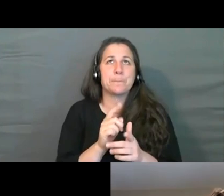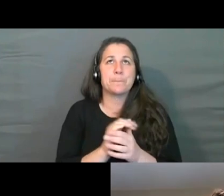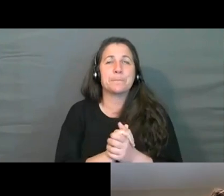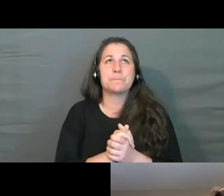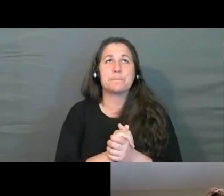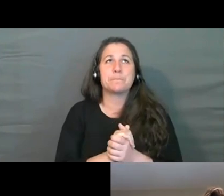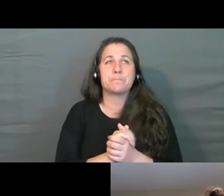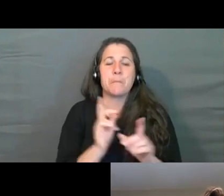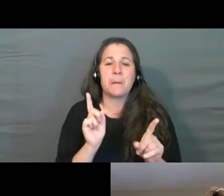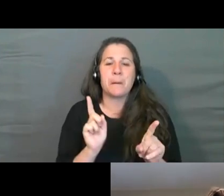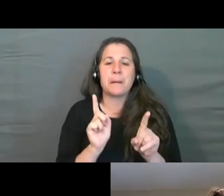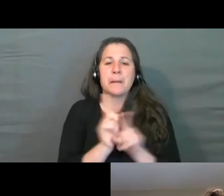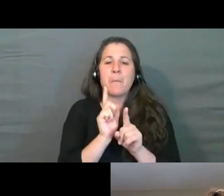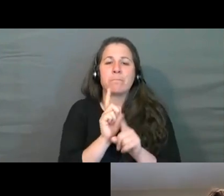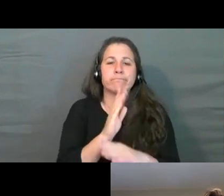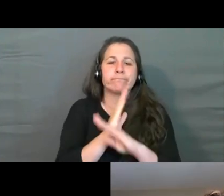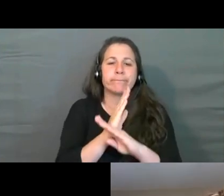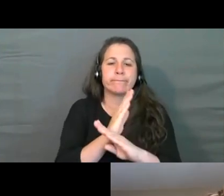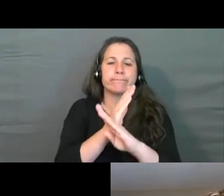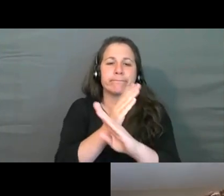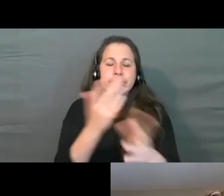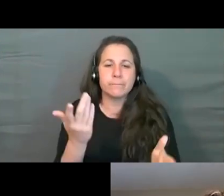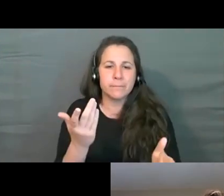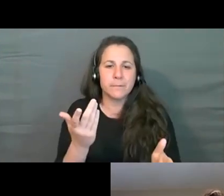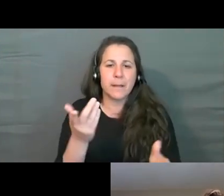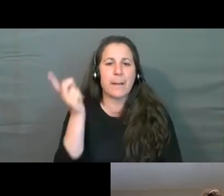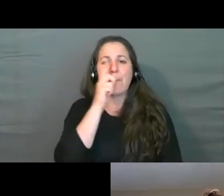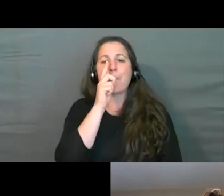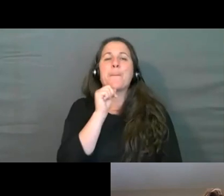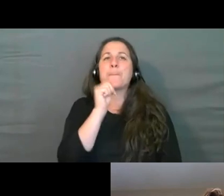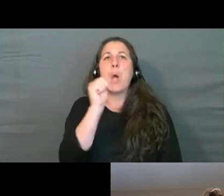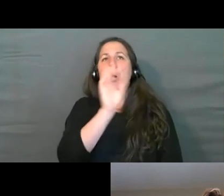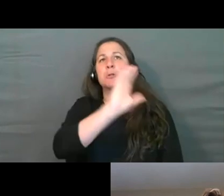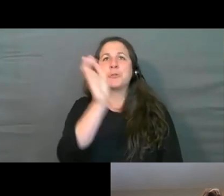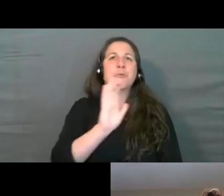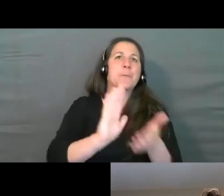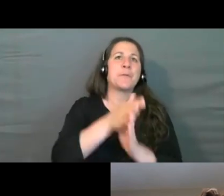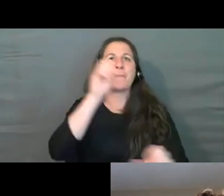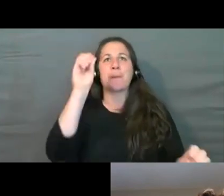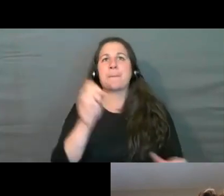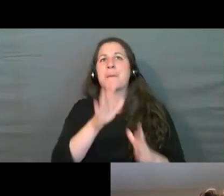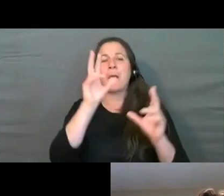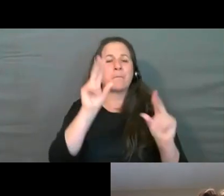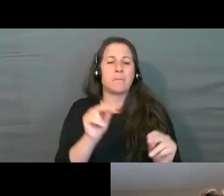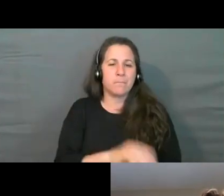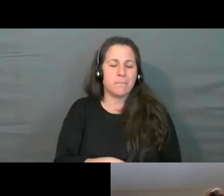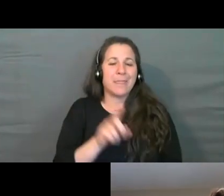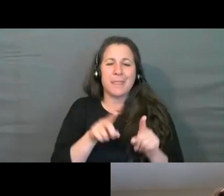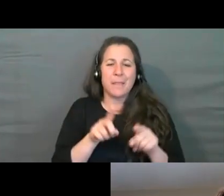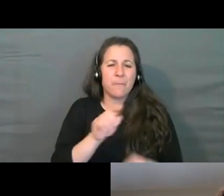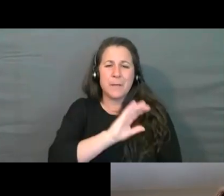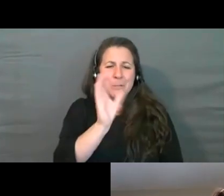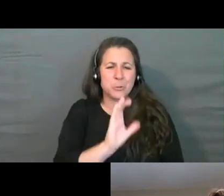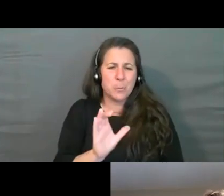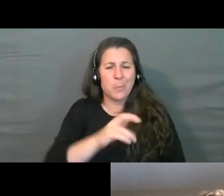Il y a quand même certaines embûches. Là. Tout n'est pas rose. Là. Sauf que si, au lieu de faire une réunion de 3 heures, on essaie